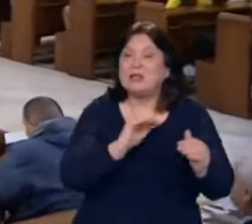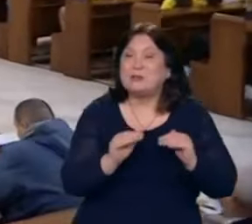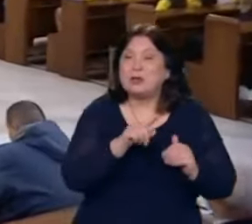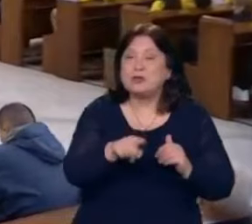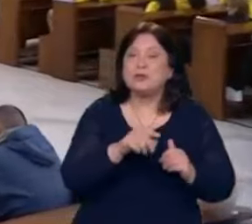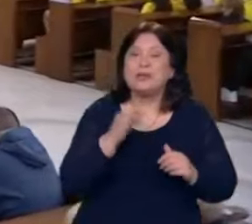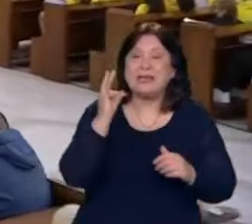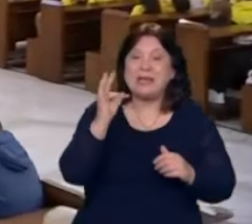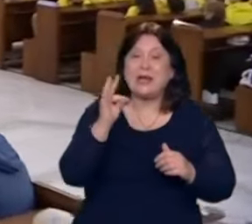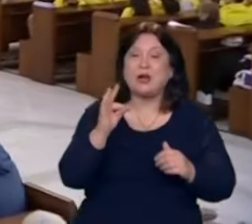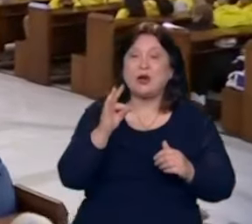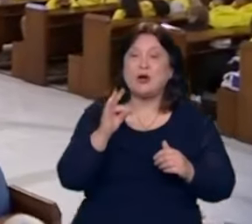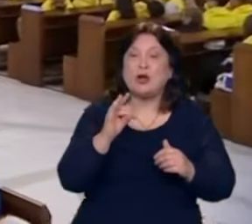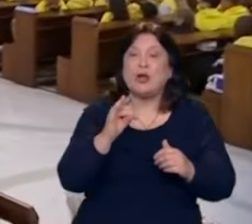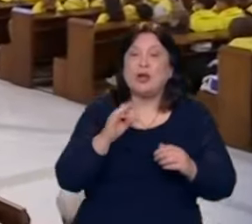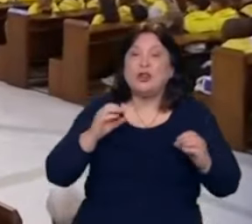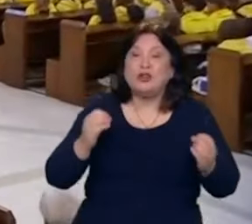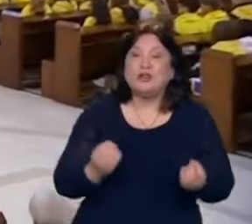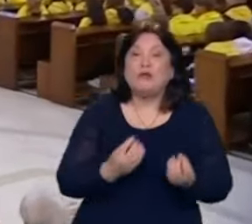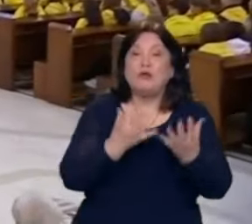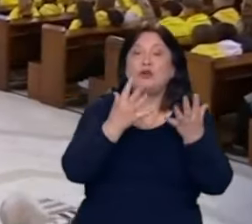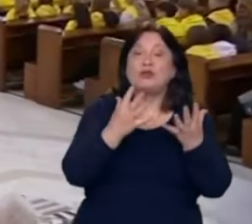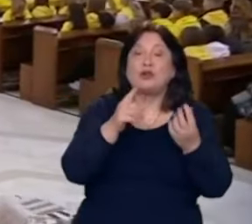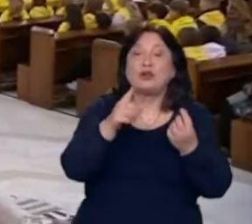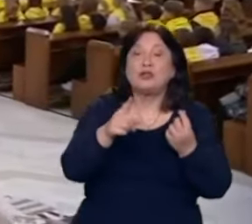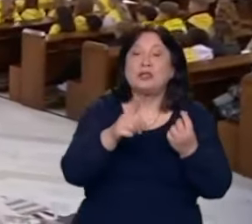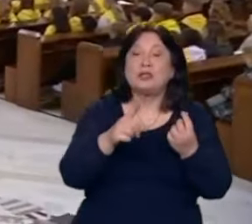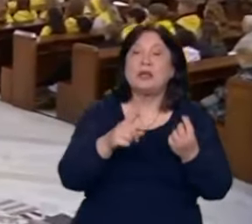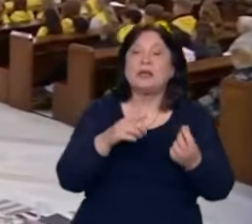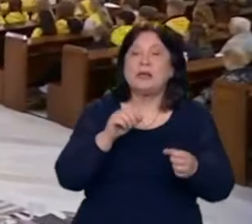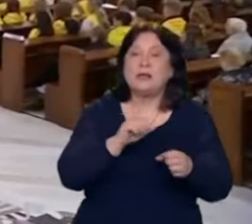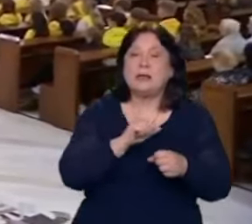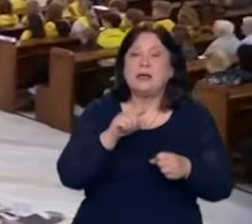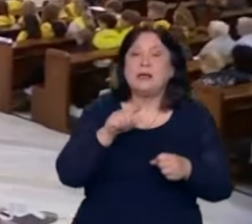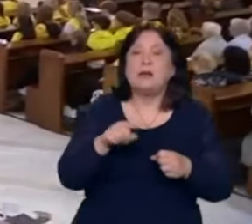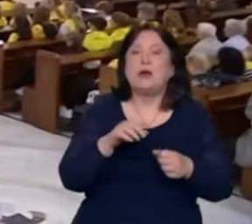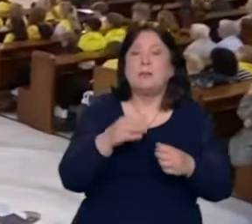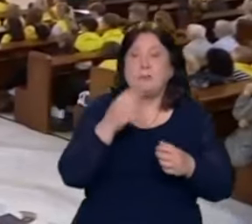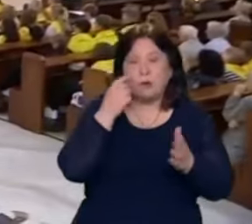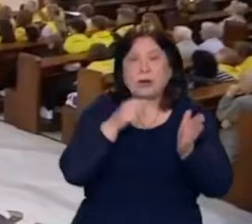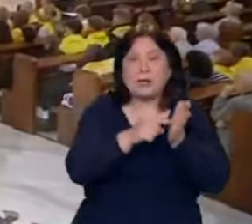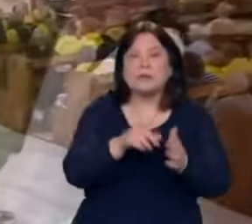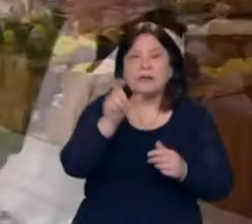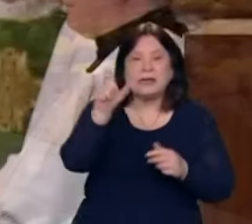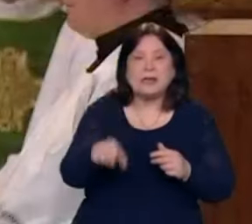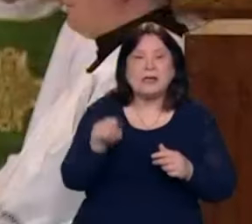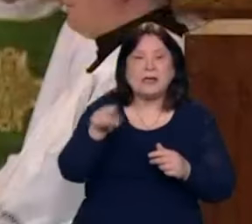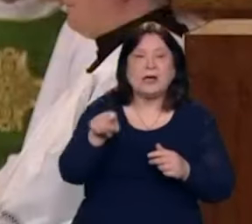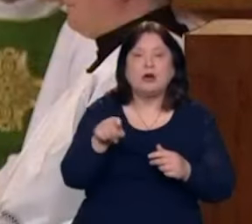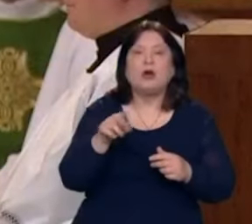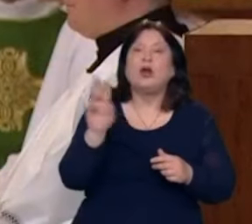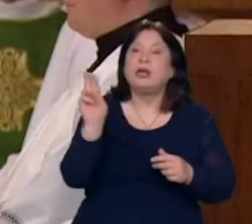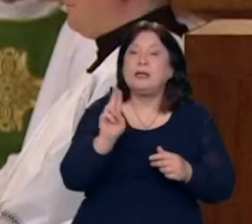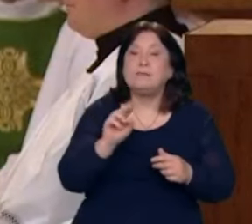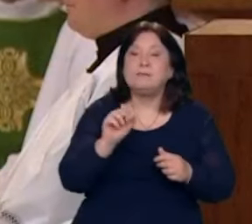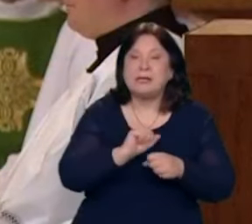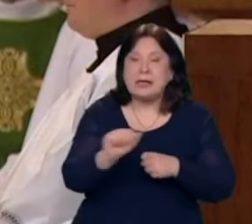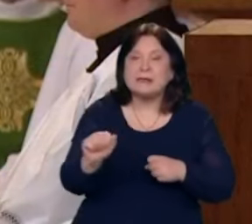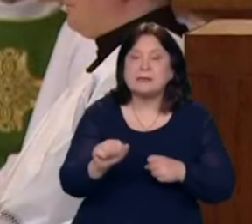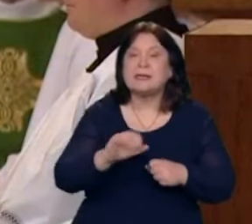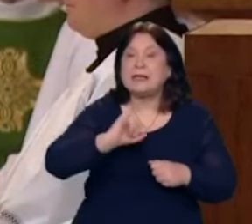stanowi szczególne odzwierciedlenie jego istoty tego kim jest